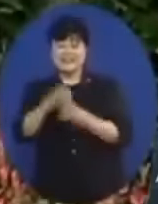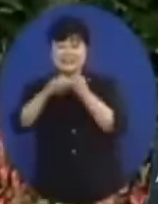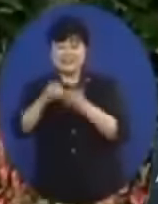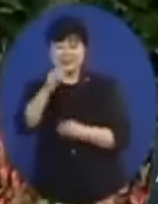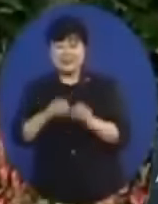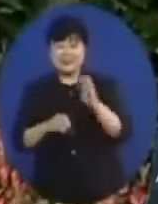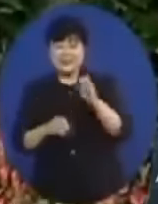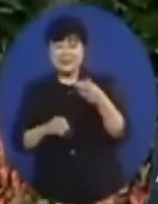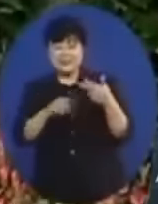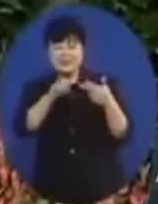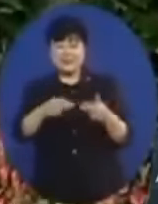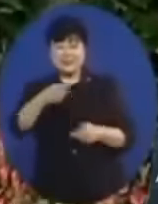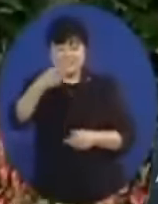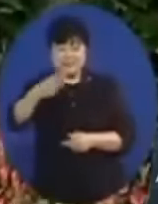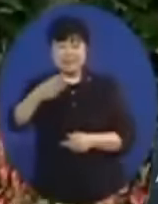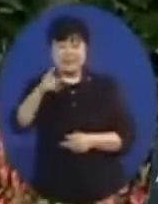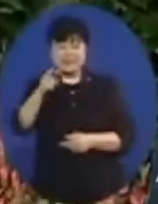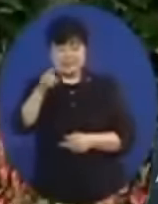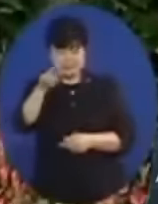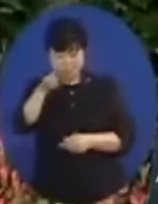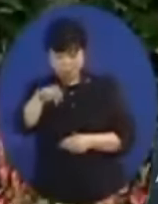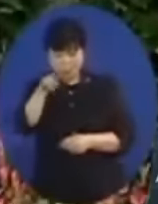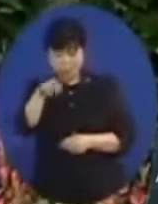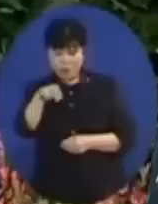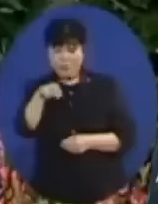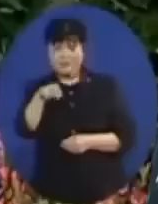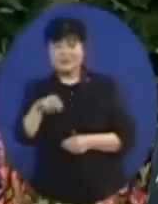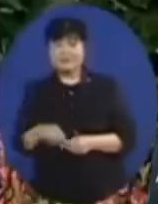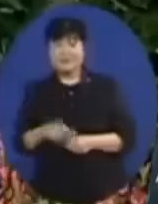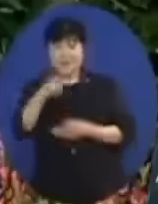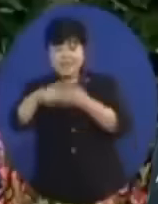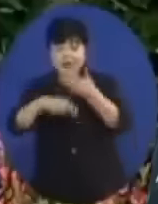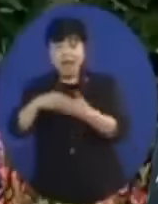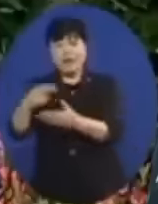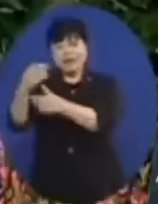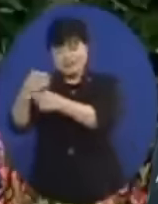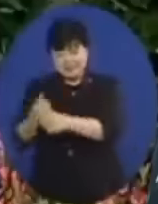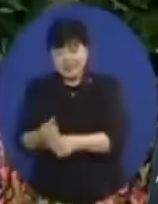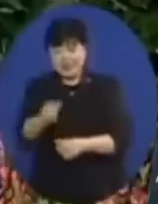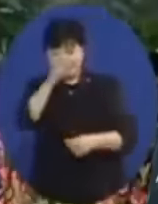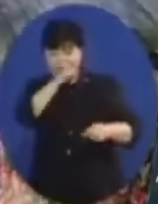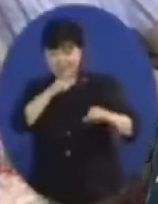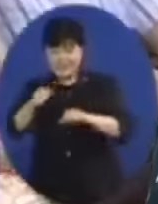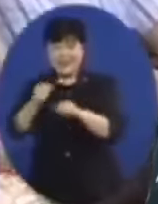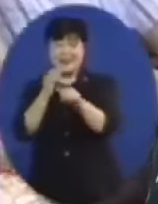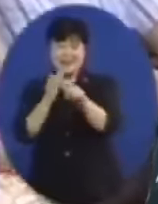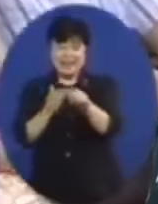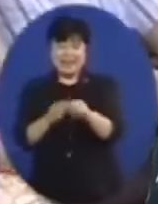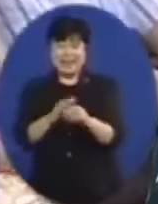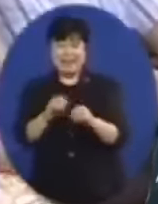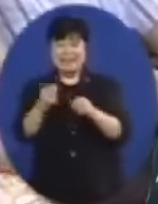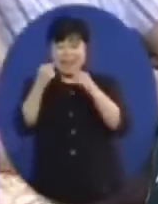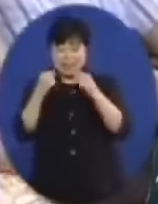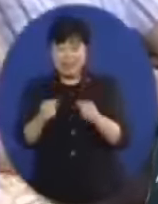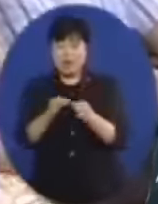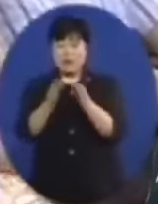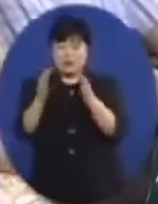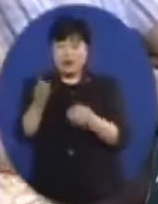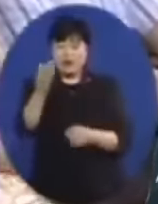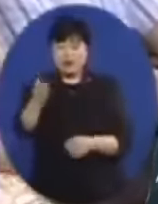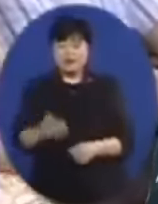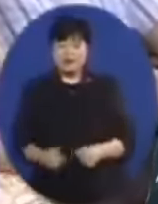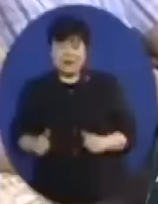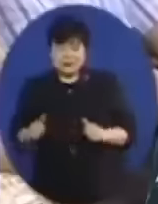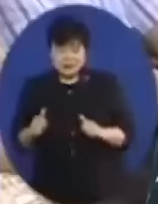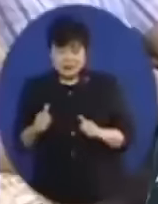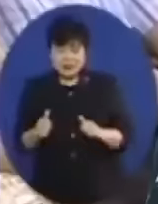시편 37편 3절로 11절 우리가 다 같이 한번 읽어보십시다. 야훼를 의뢰하고 선을 행하라. 땅에 머무는